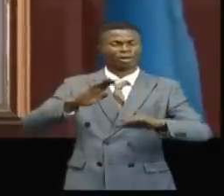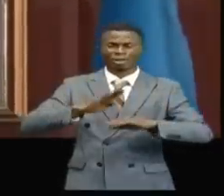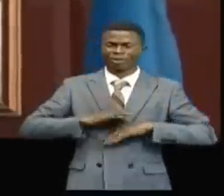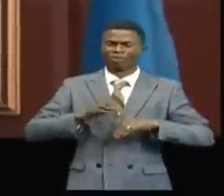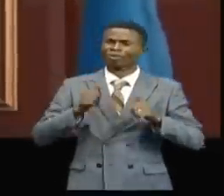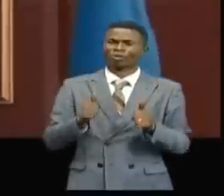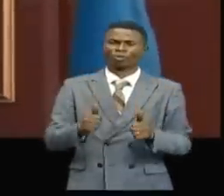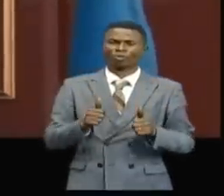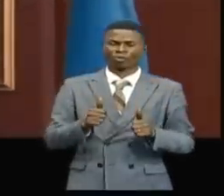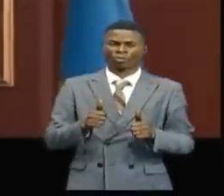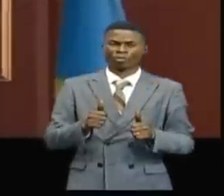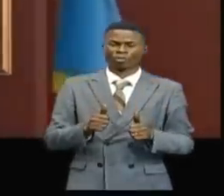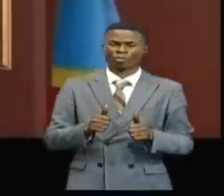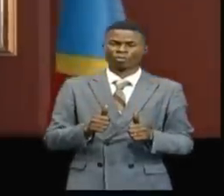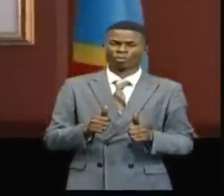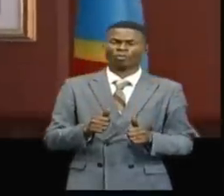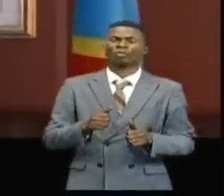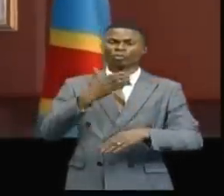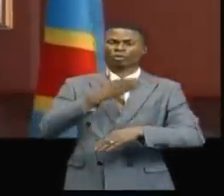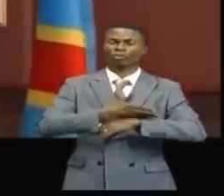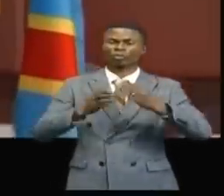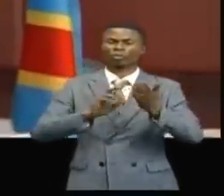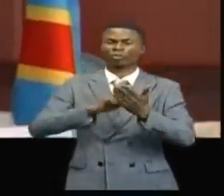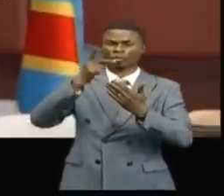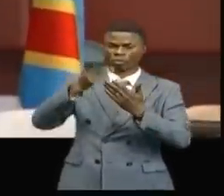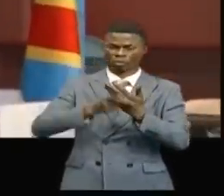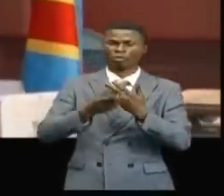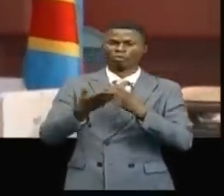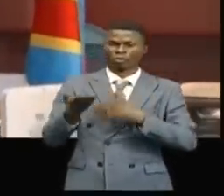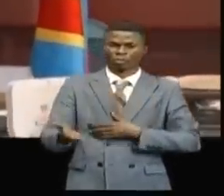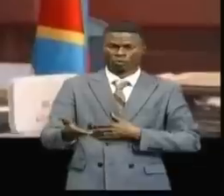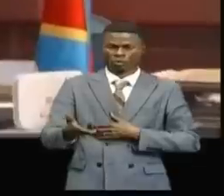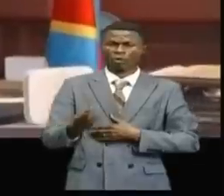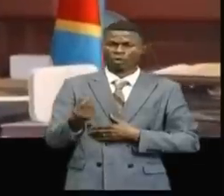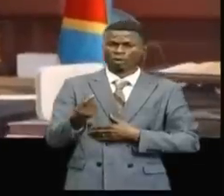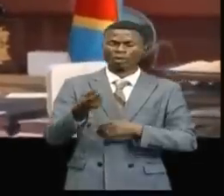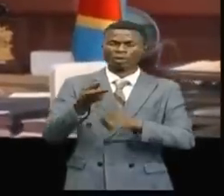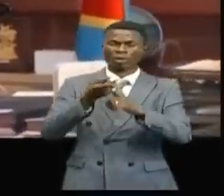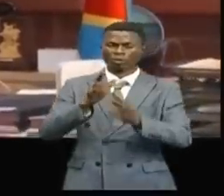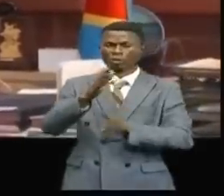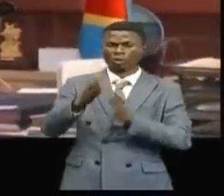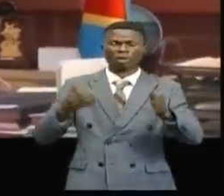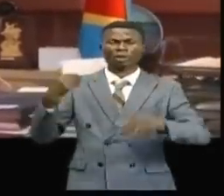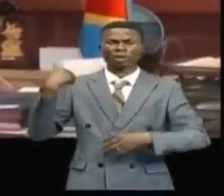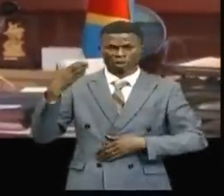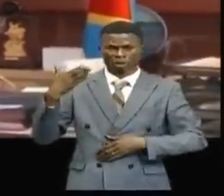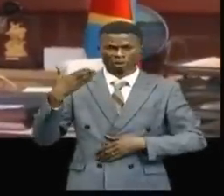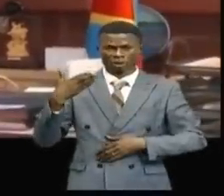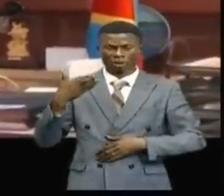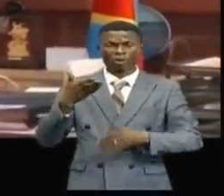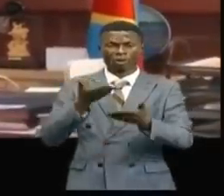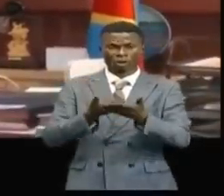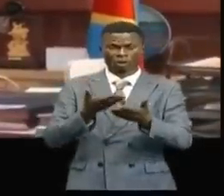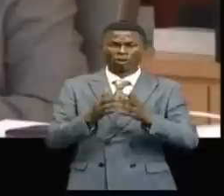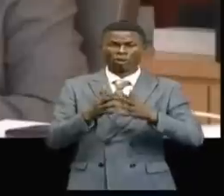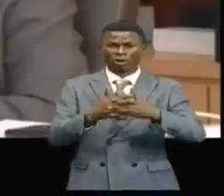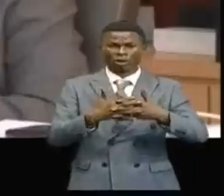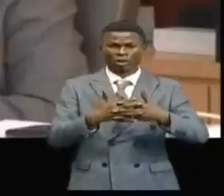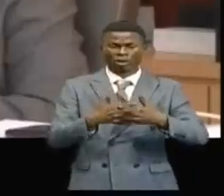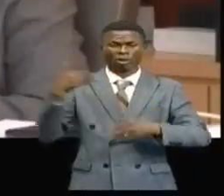satisfaisants ont pris en compte les chantiers de projets en cours financés par les trésors publics, ceux en